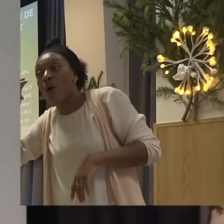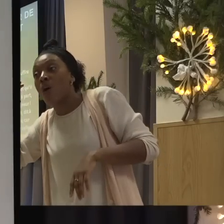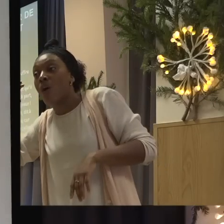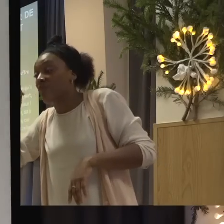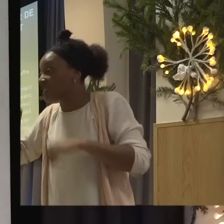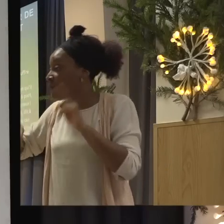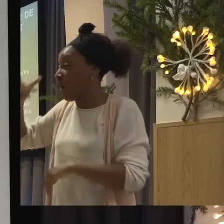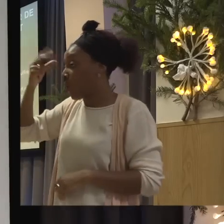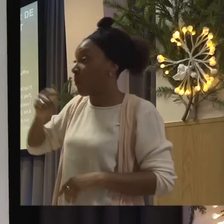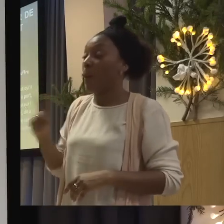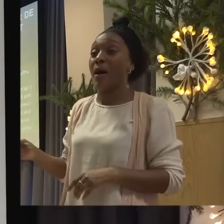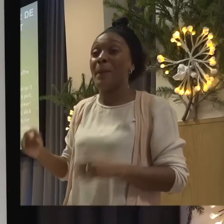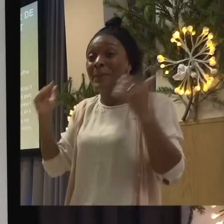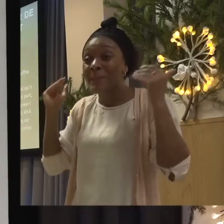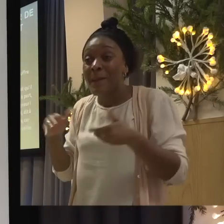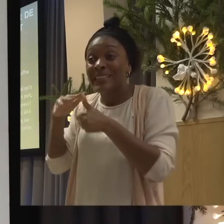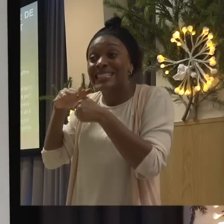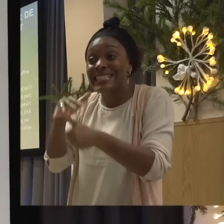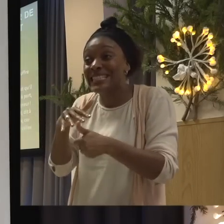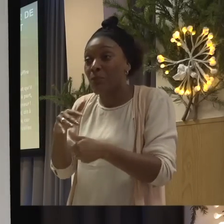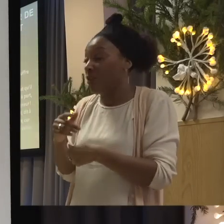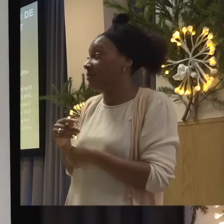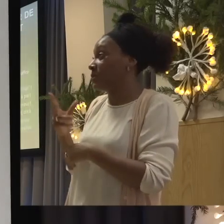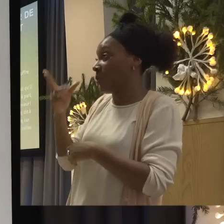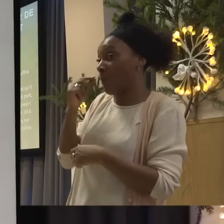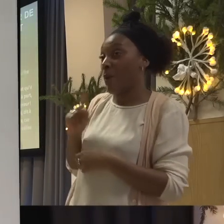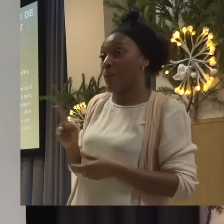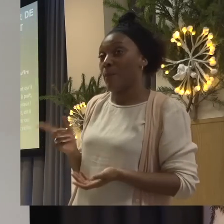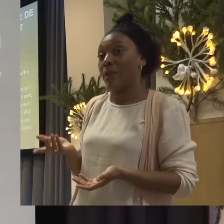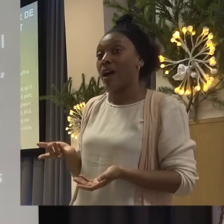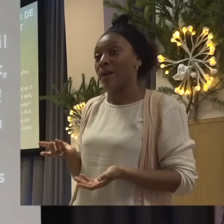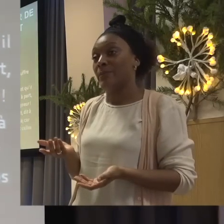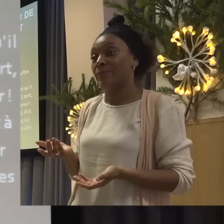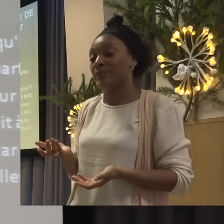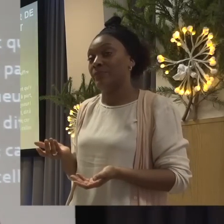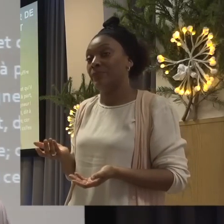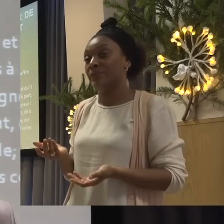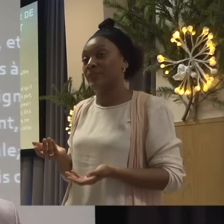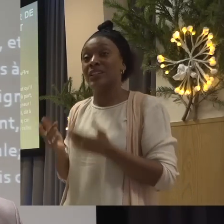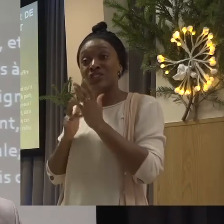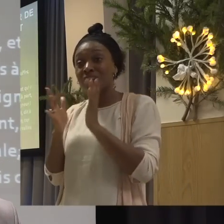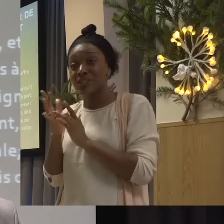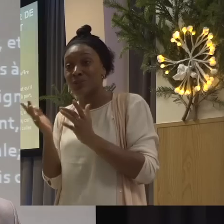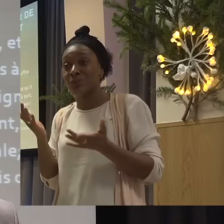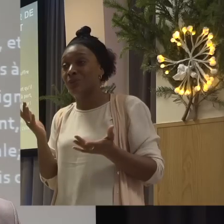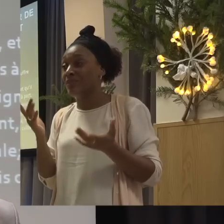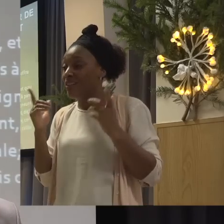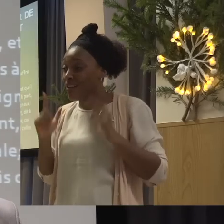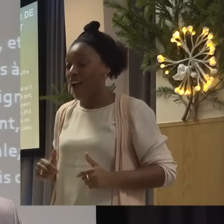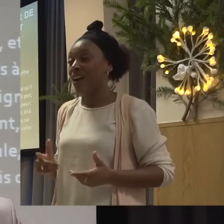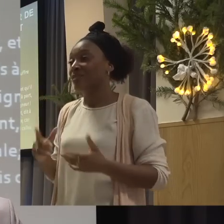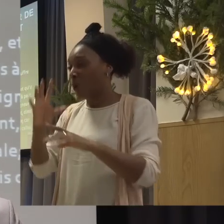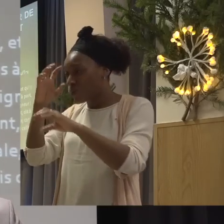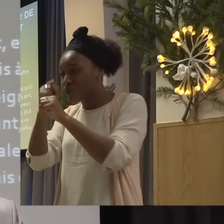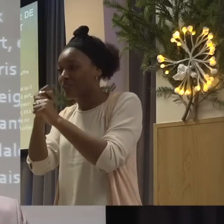Jésus a dû passer par là. Ignorer des autres, mépriser des autres. Mais Jésus est resté toujours concentré